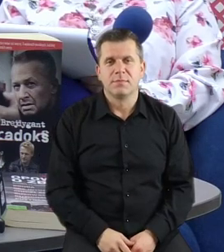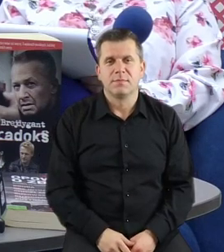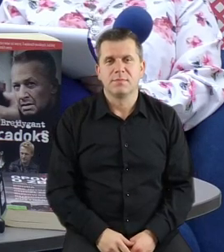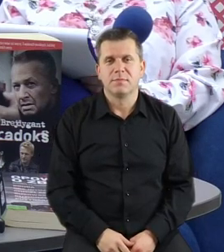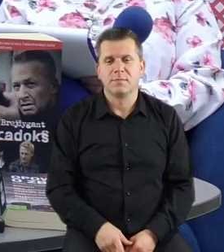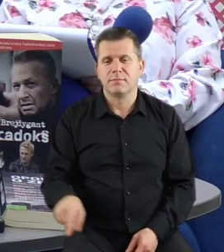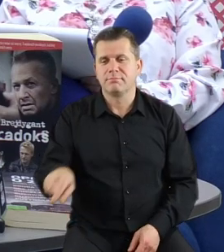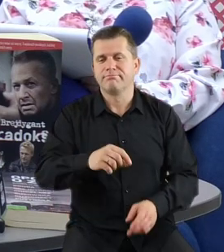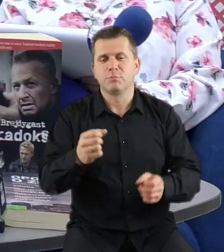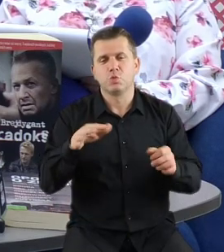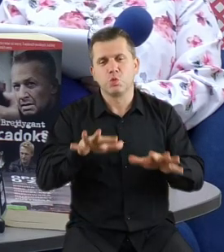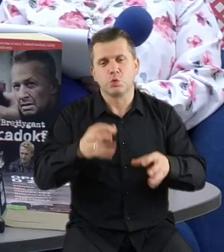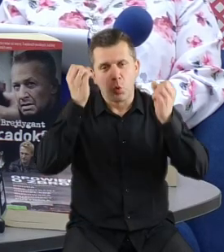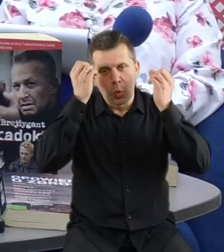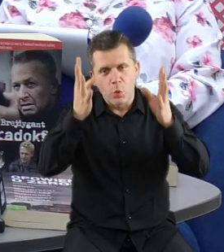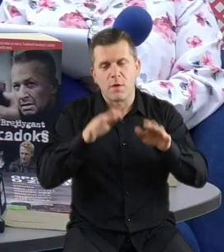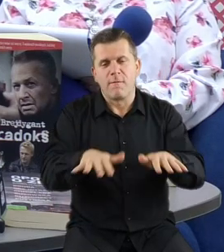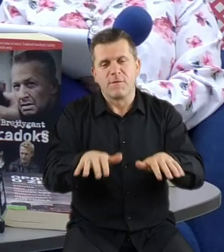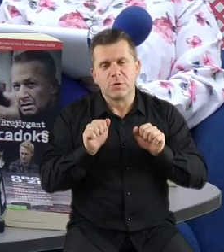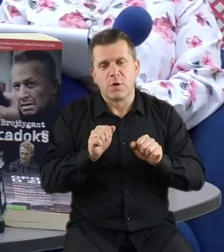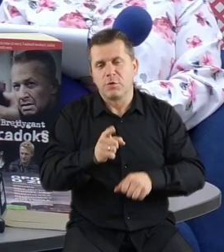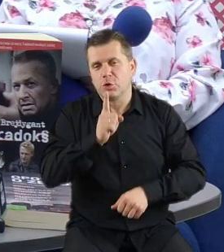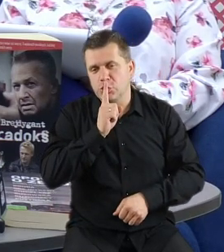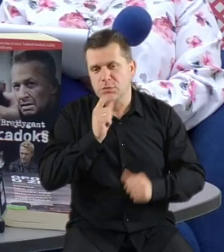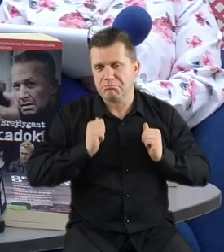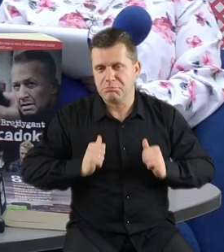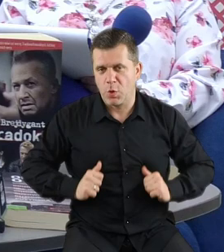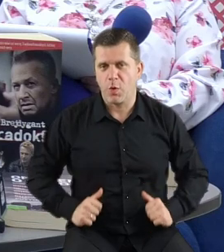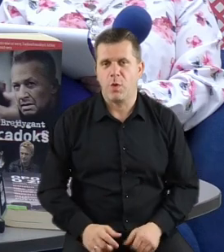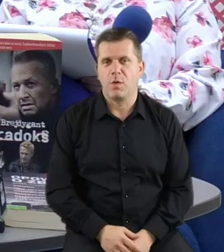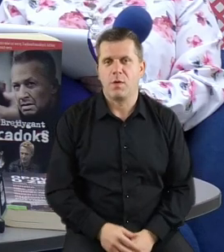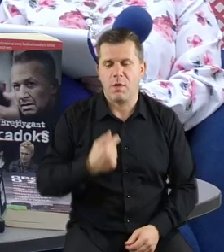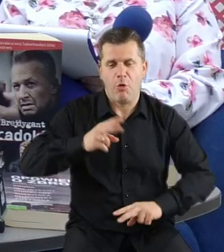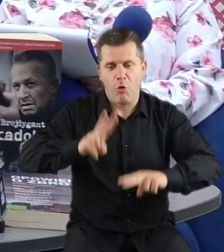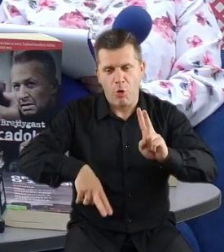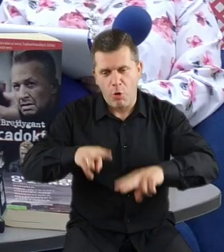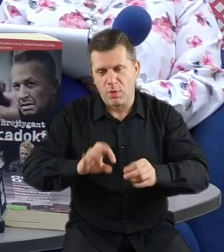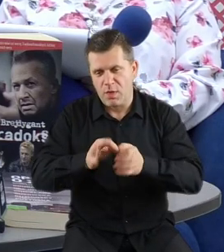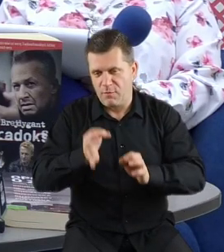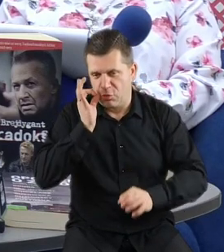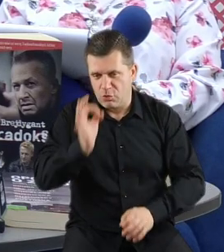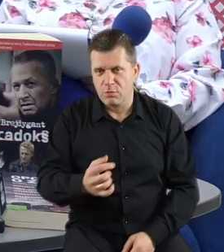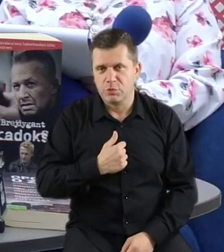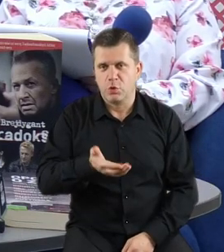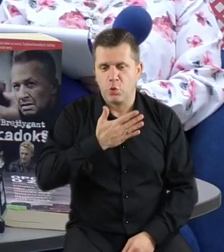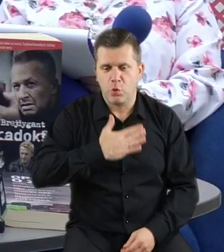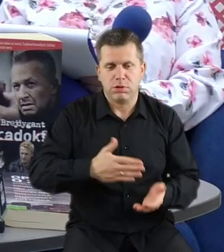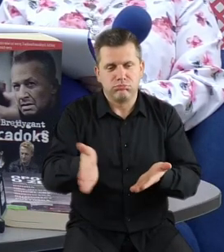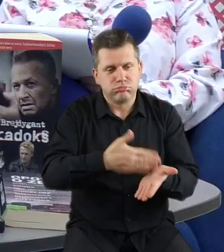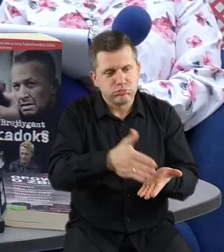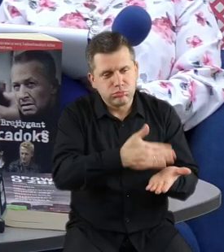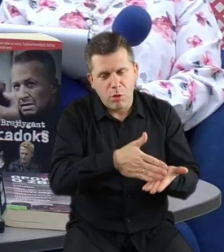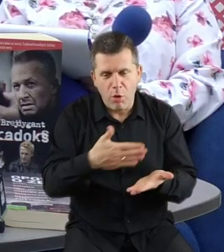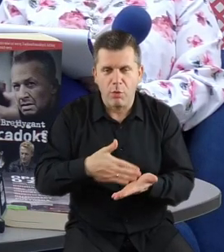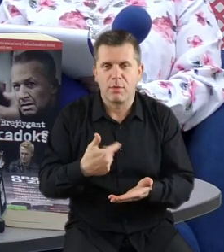właśnie niezwykle kulturalny, schowany, cichy, gotuję dosyć dobrze, lubię